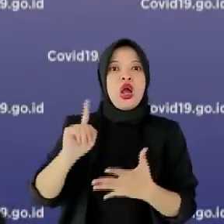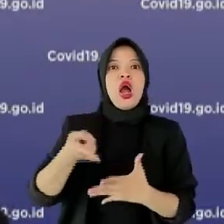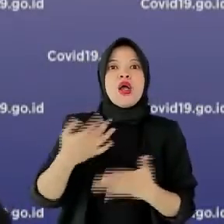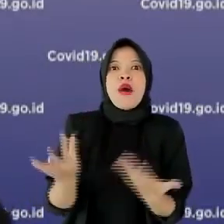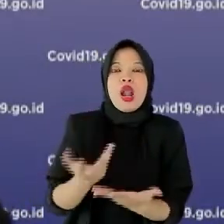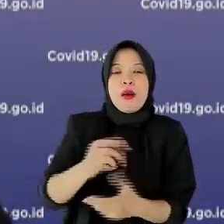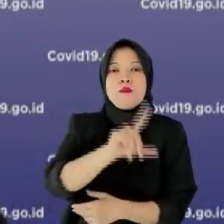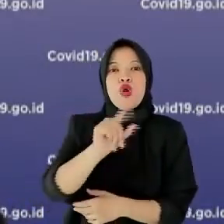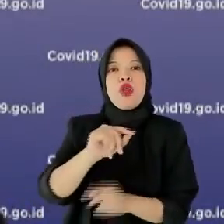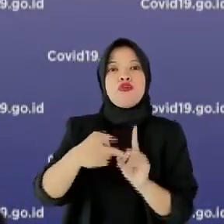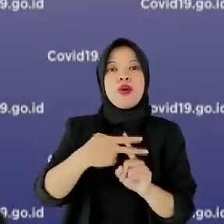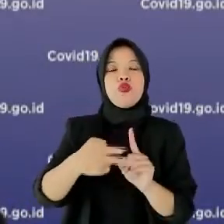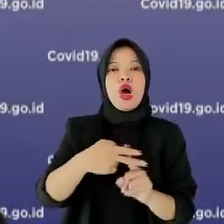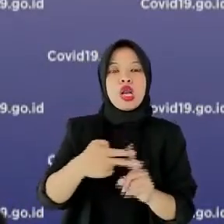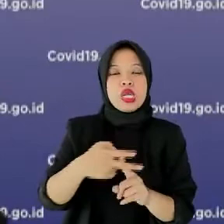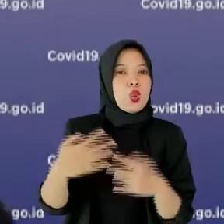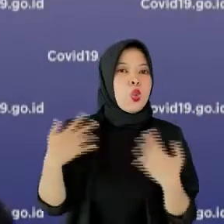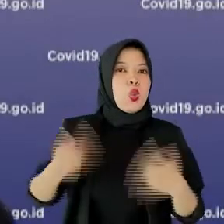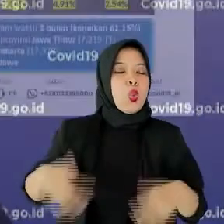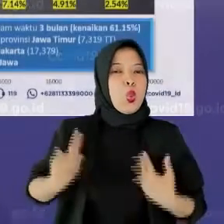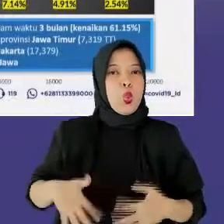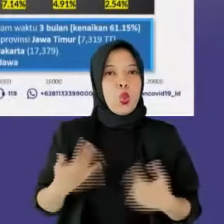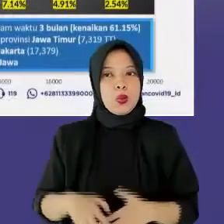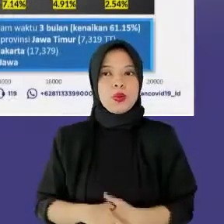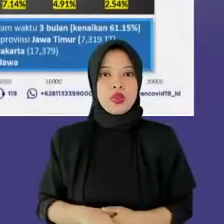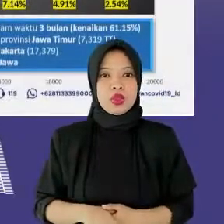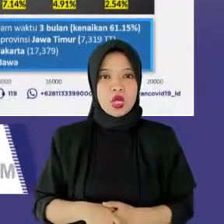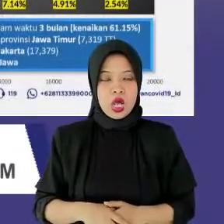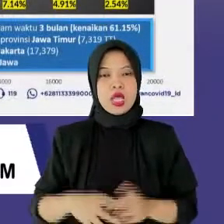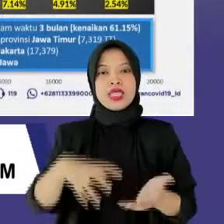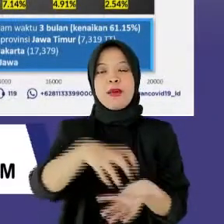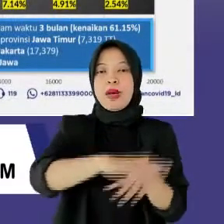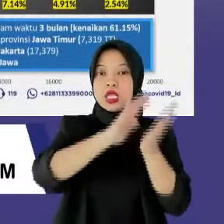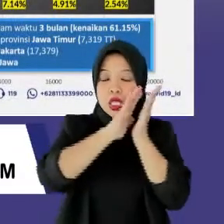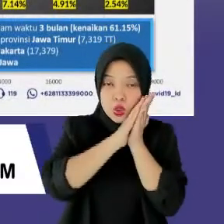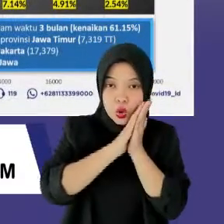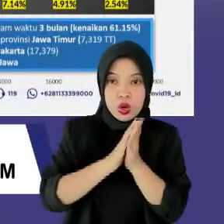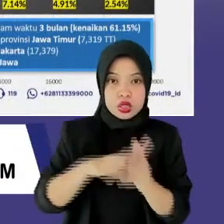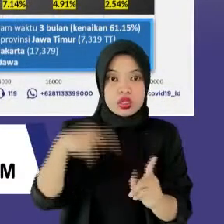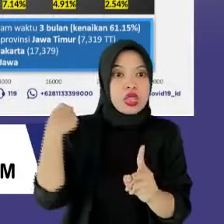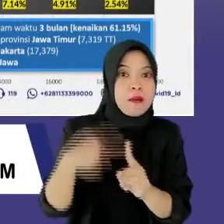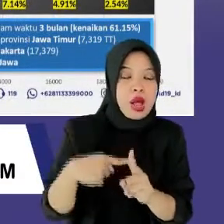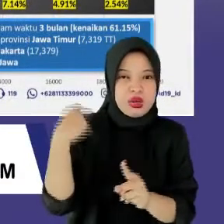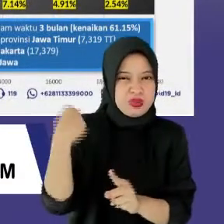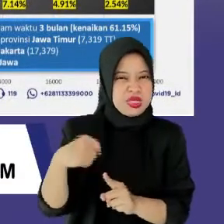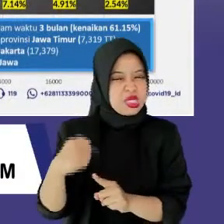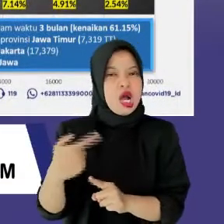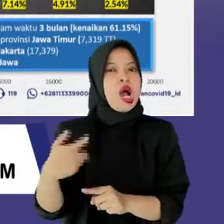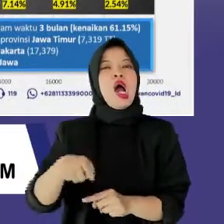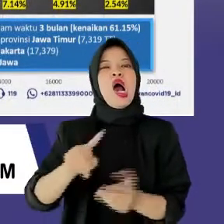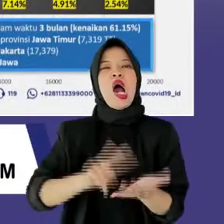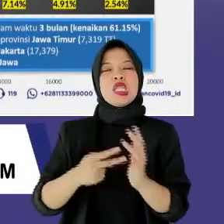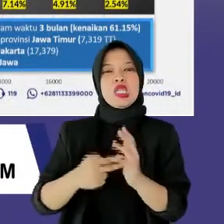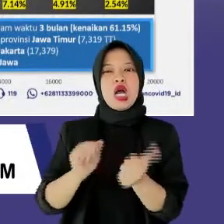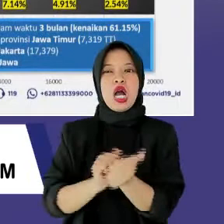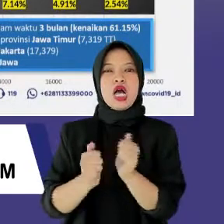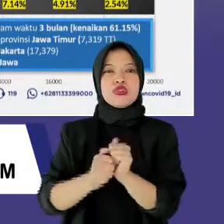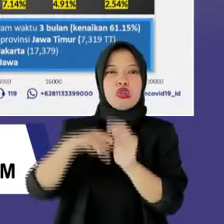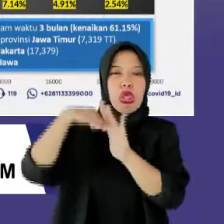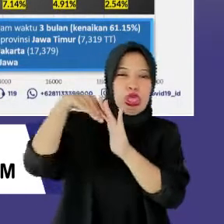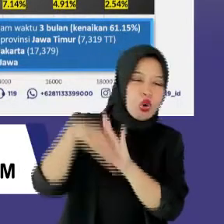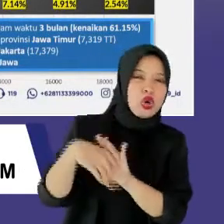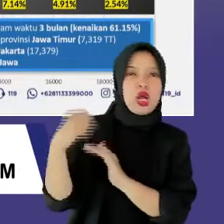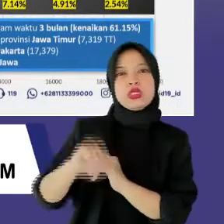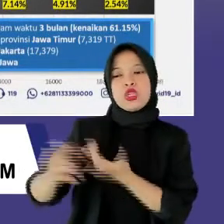di bulan Februari lalu. Jadi kalau kapasitas tempat tidurnya tidak ditambah, tidak mungkin kita dapat menampung